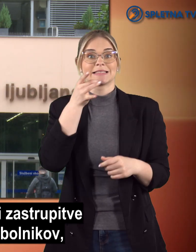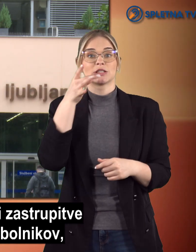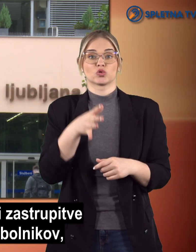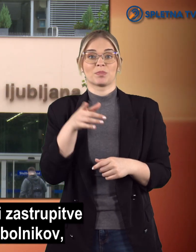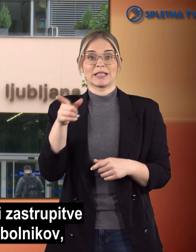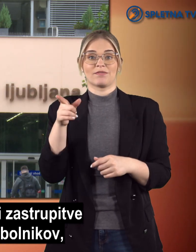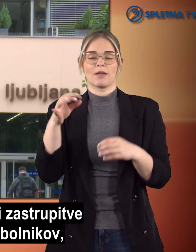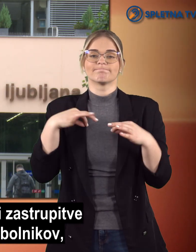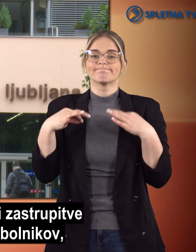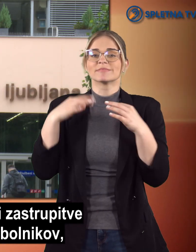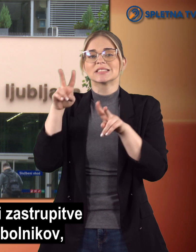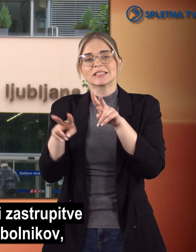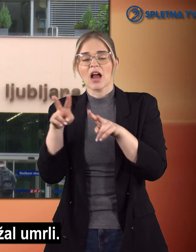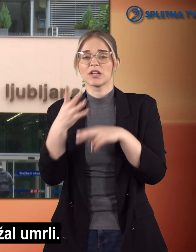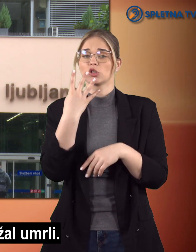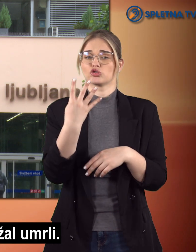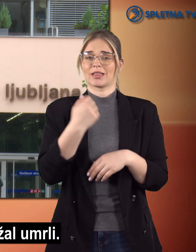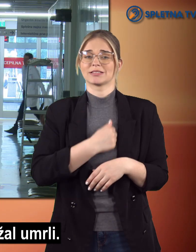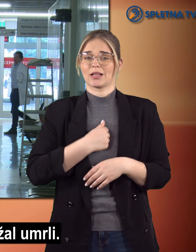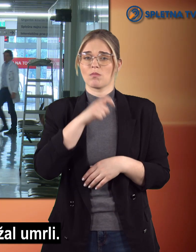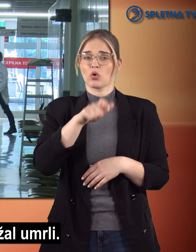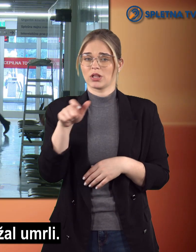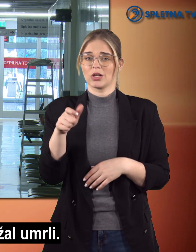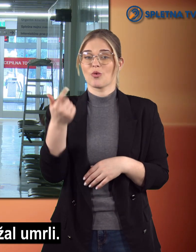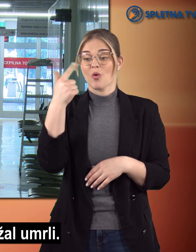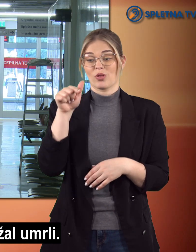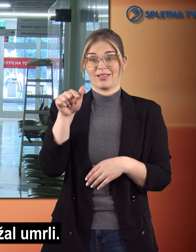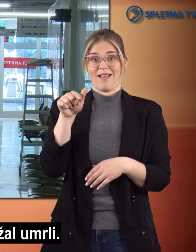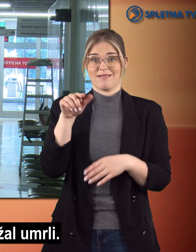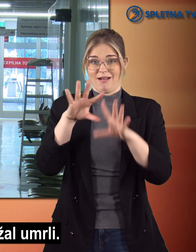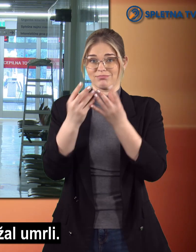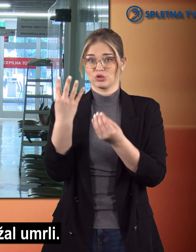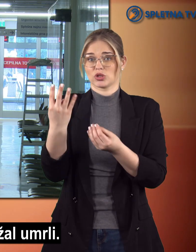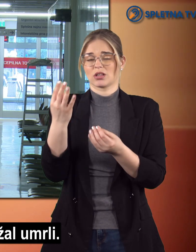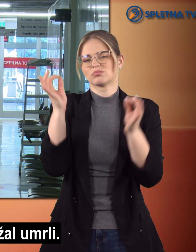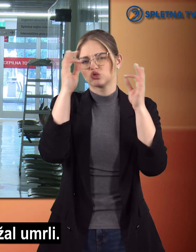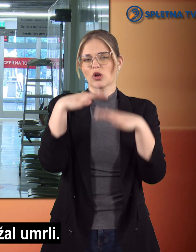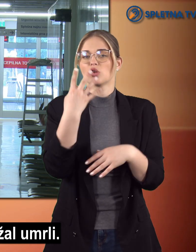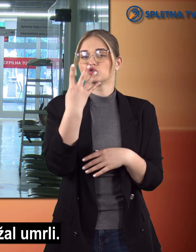zastrupitve zdravili 40 bolnikov, od tega so 4 žal umrli.